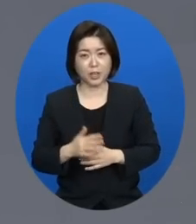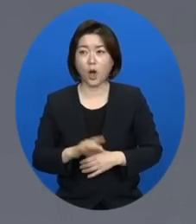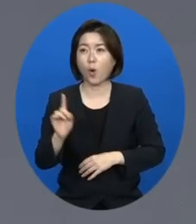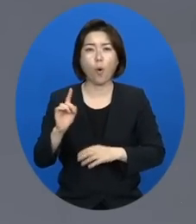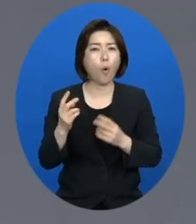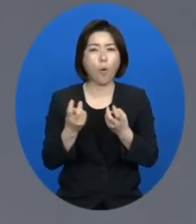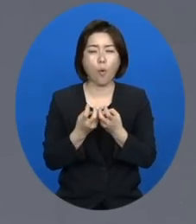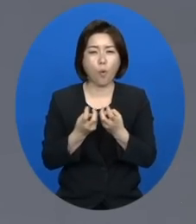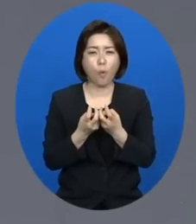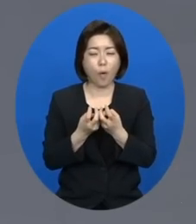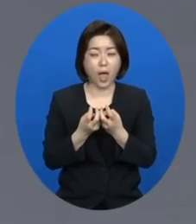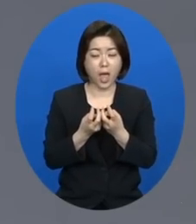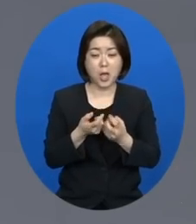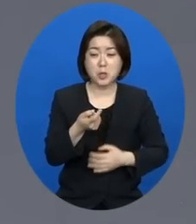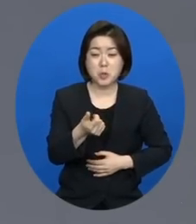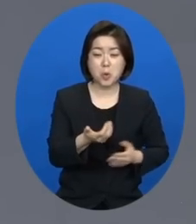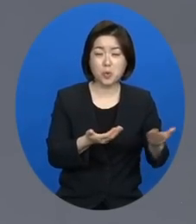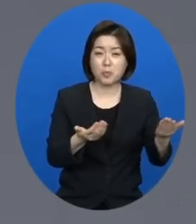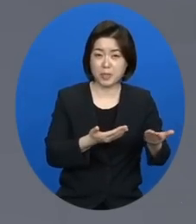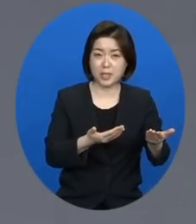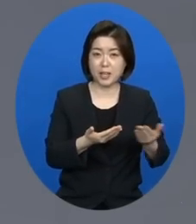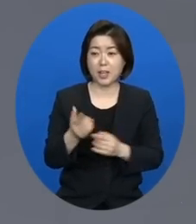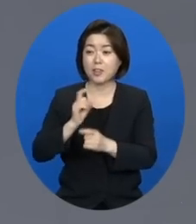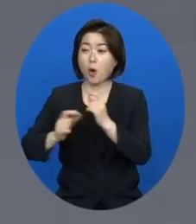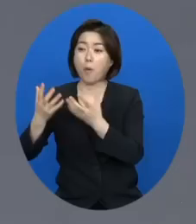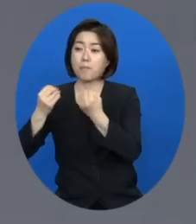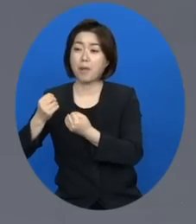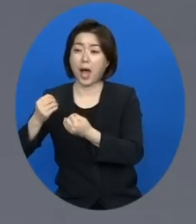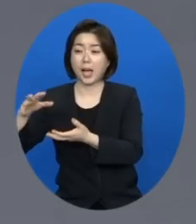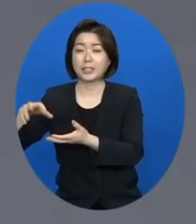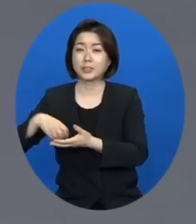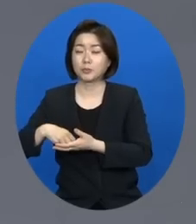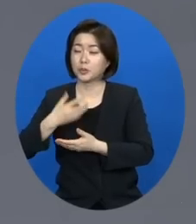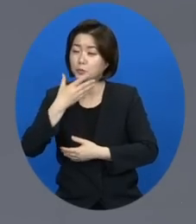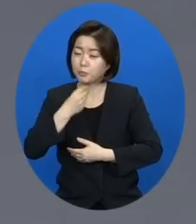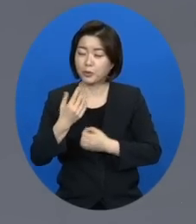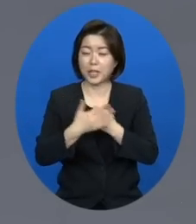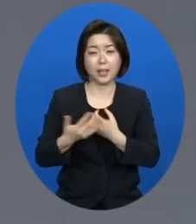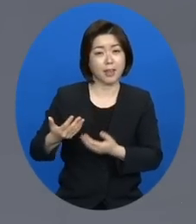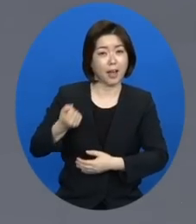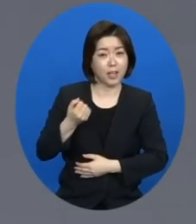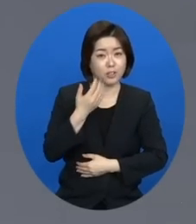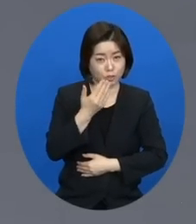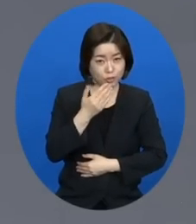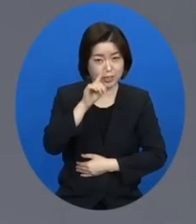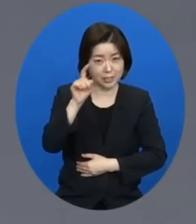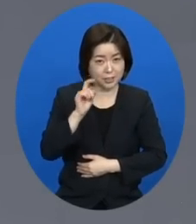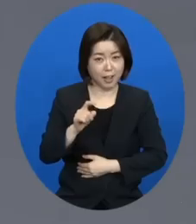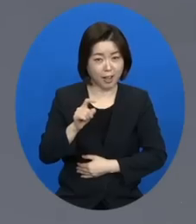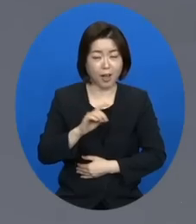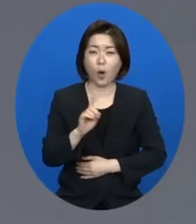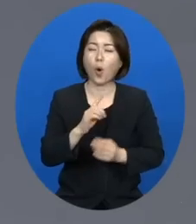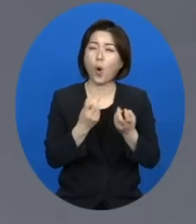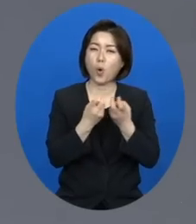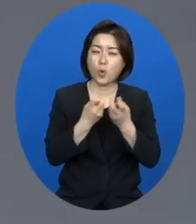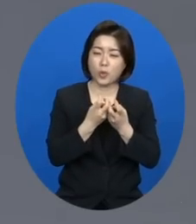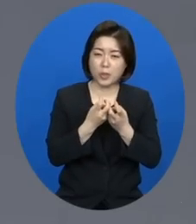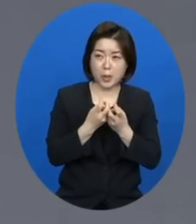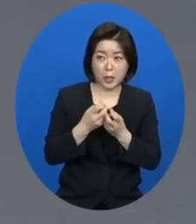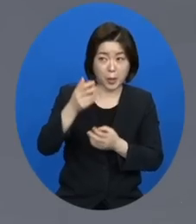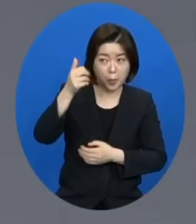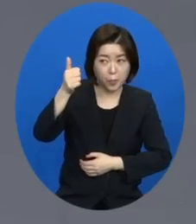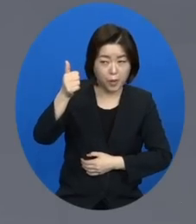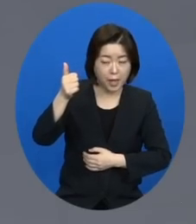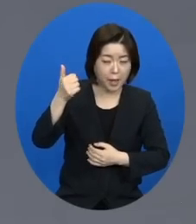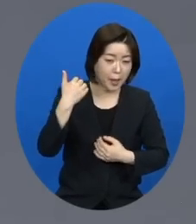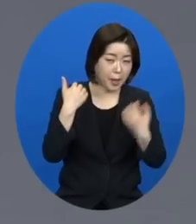하면 덜 일하고 더 많은 복지와 혜택을 누릴 수 있을까? 어떻게 하면 보스의 눈이